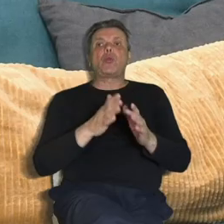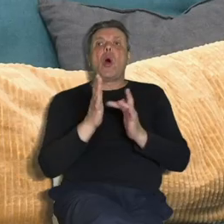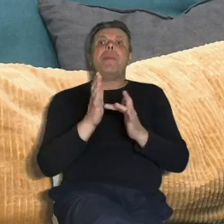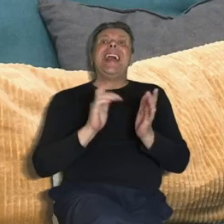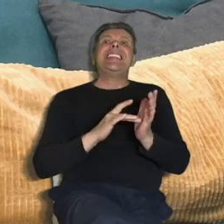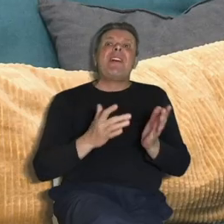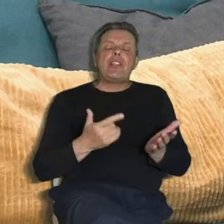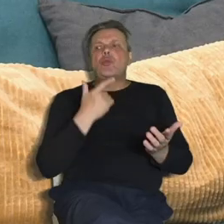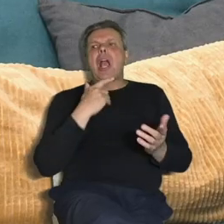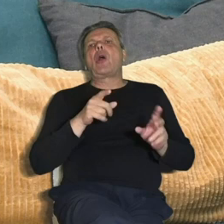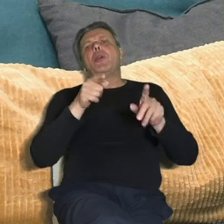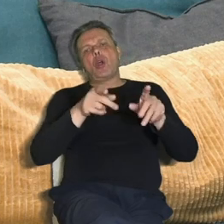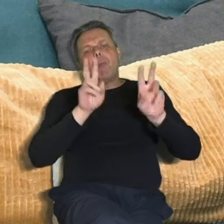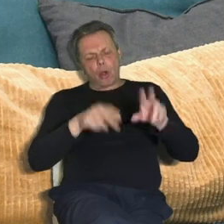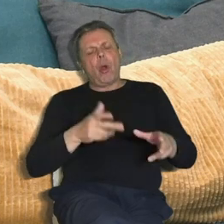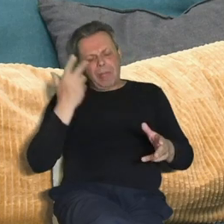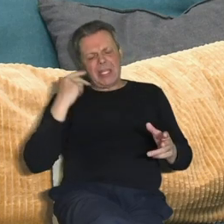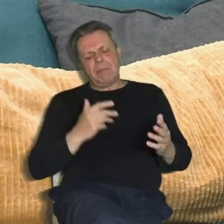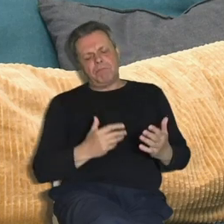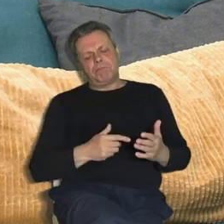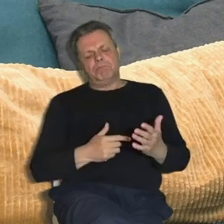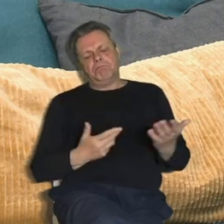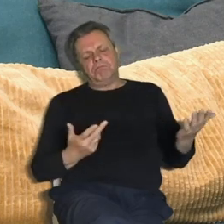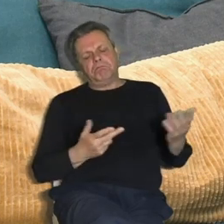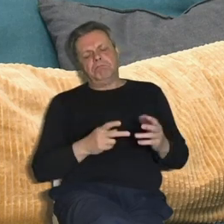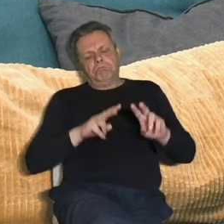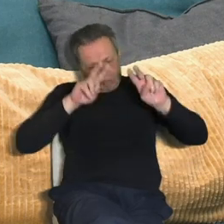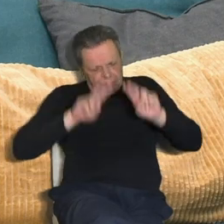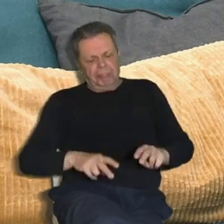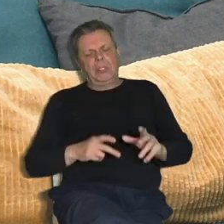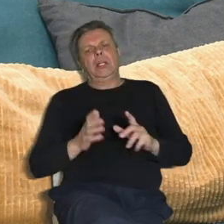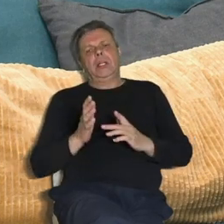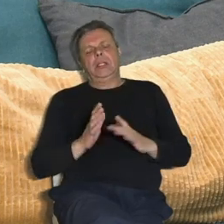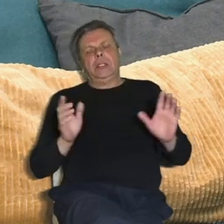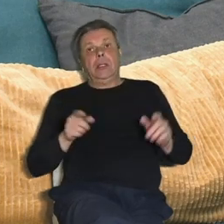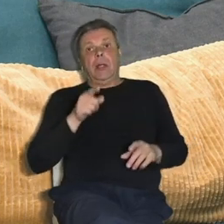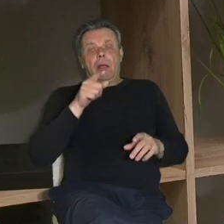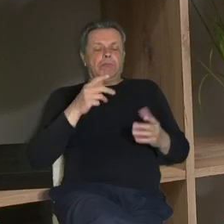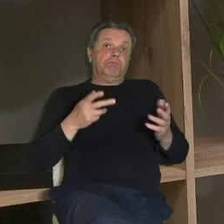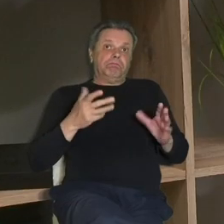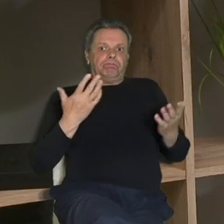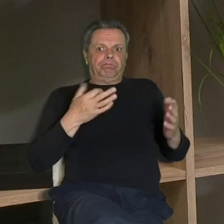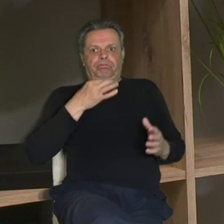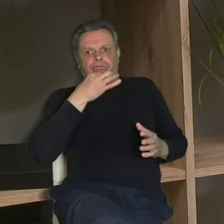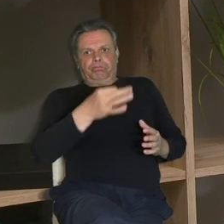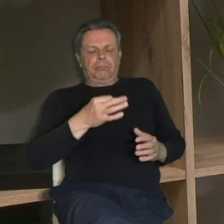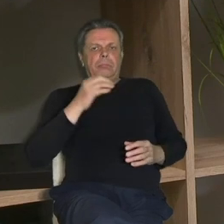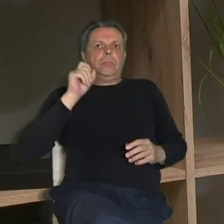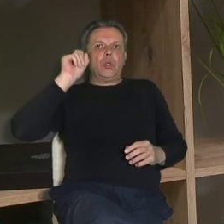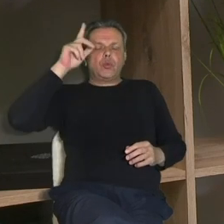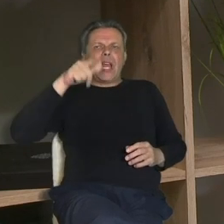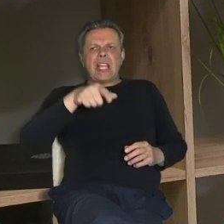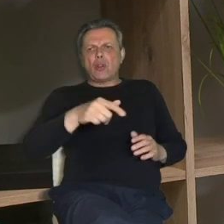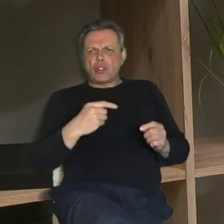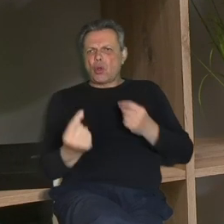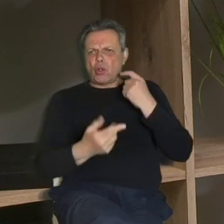po tome moglo biti svetište i posebno i proglašeno. Ta svetišta su, ispričavam se, ta čudesa su bila prije 2 stoljeća